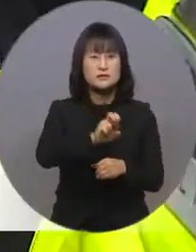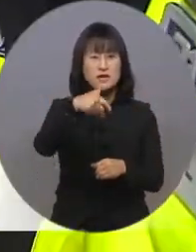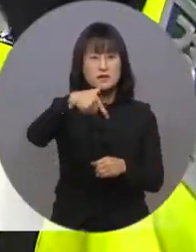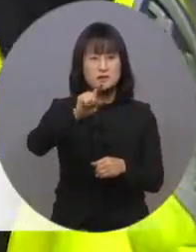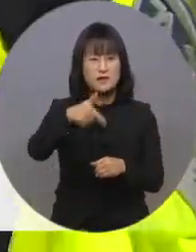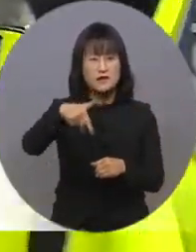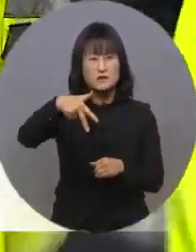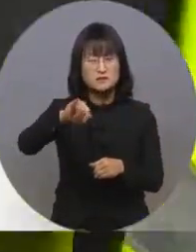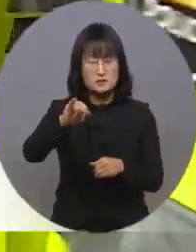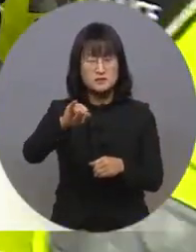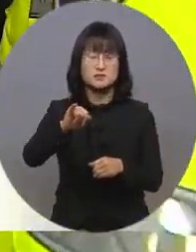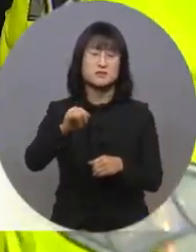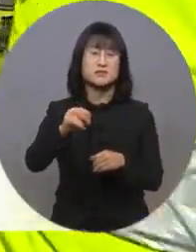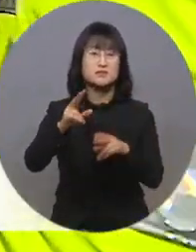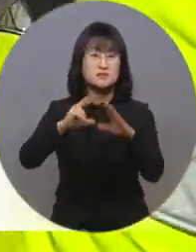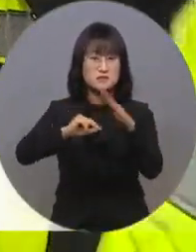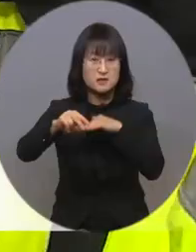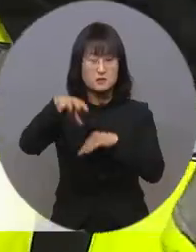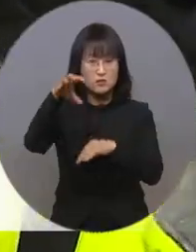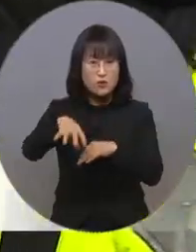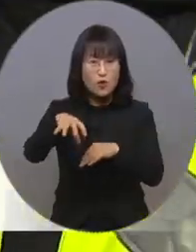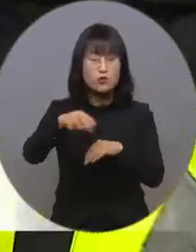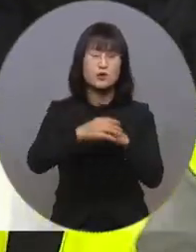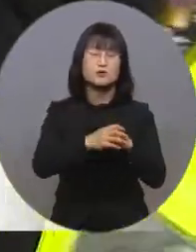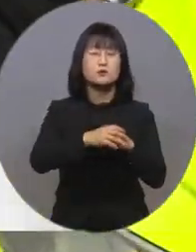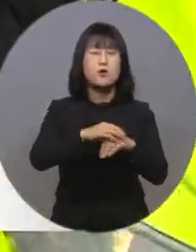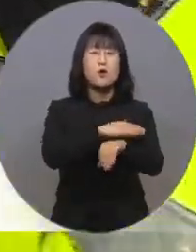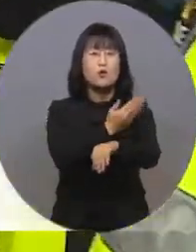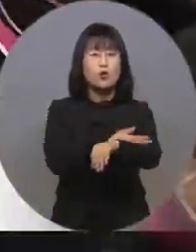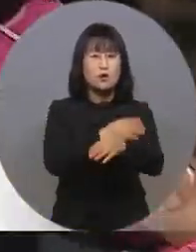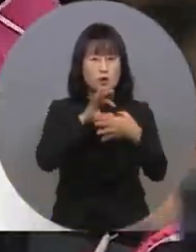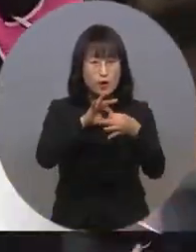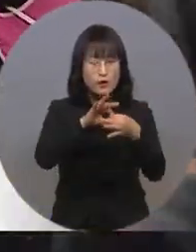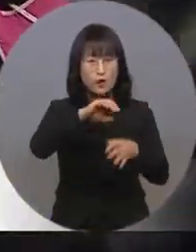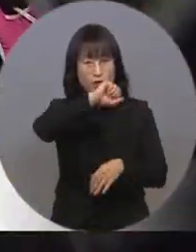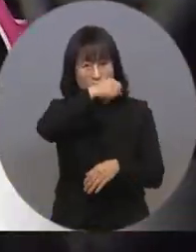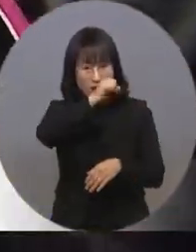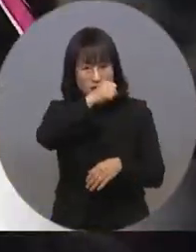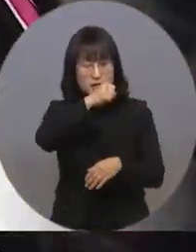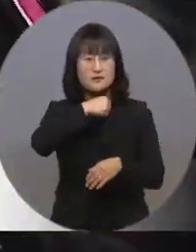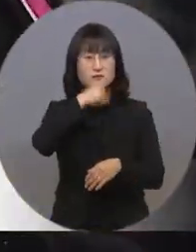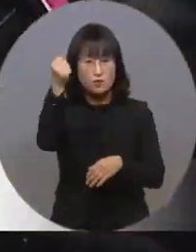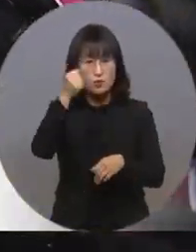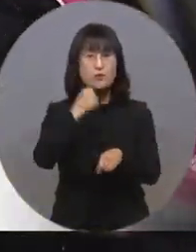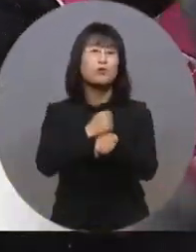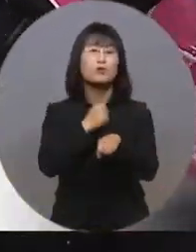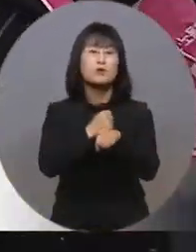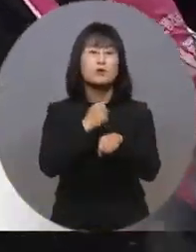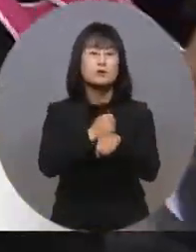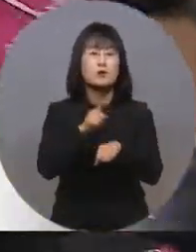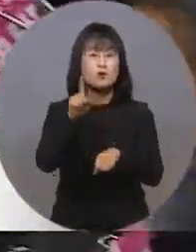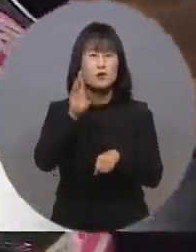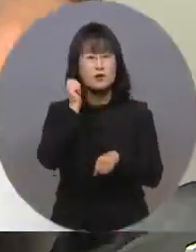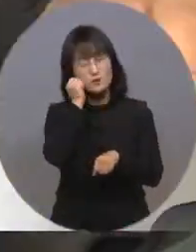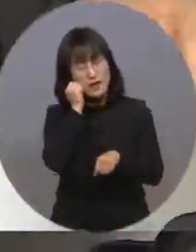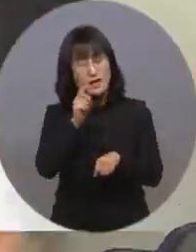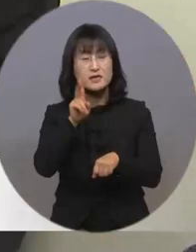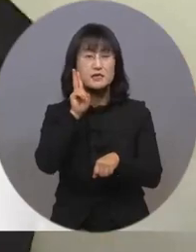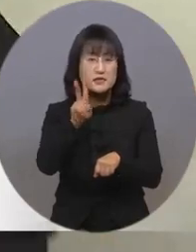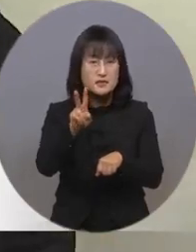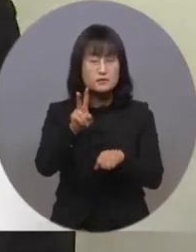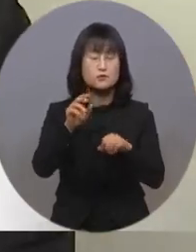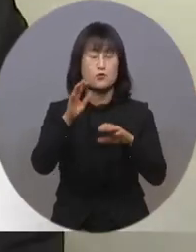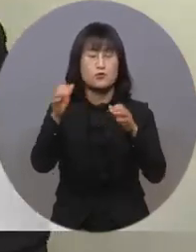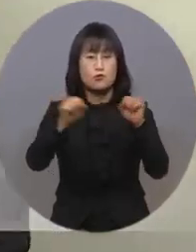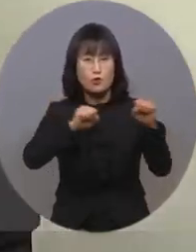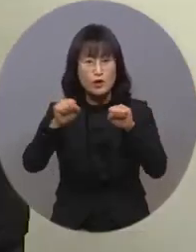승강장에서 장애인 권리 예산 입법 쟁취 1박 2일 1차 지하철 행동을 재개 선언했습니다. 앞서